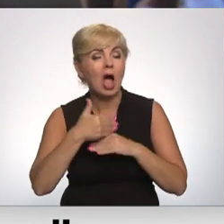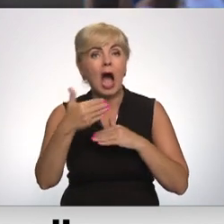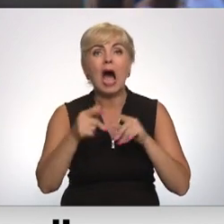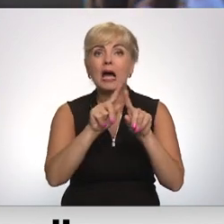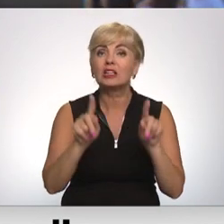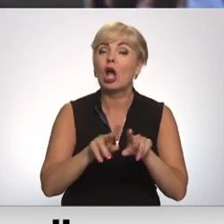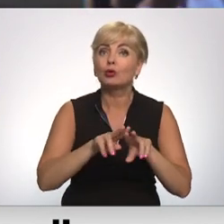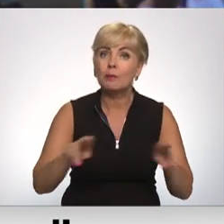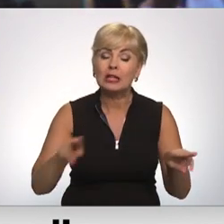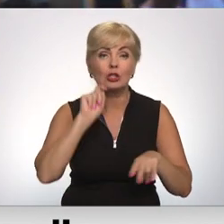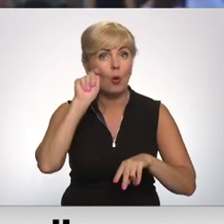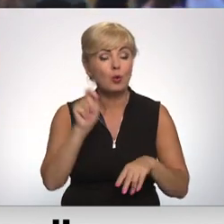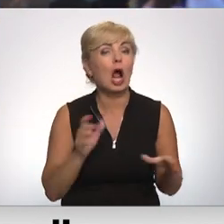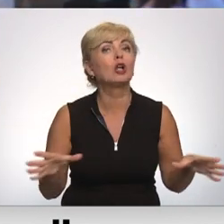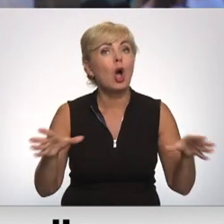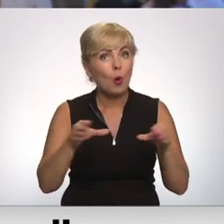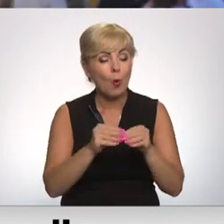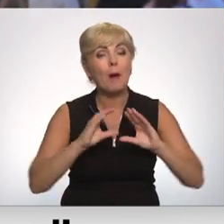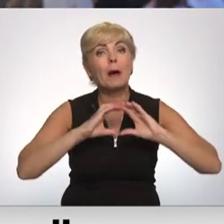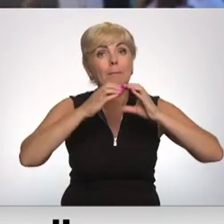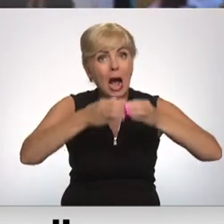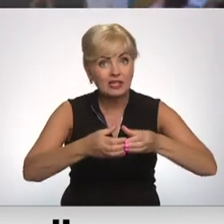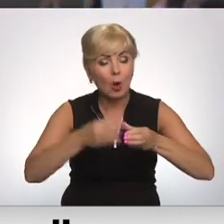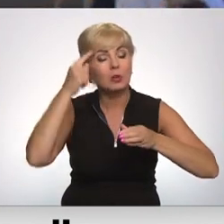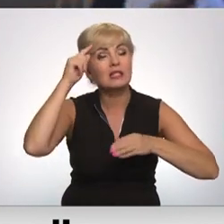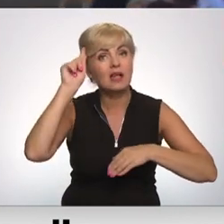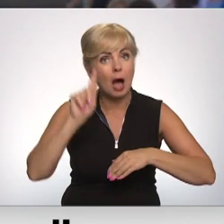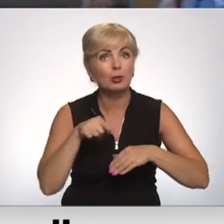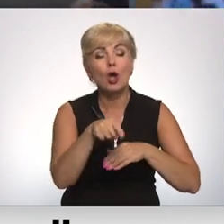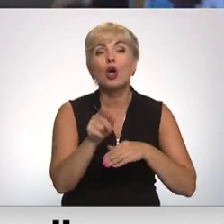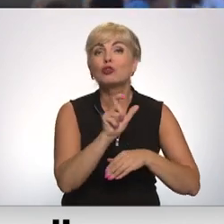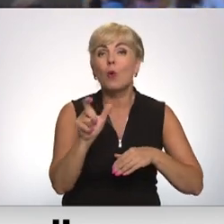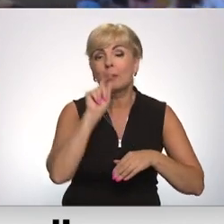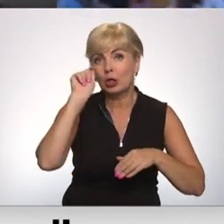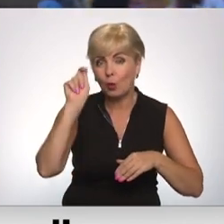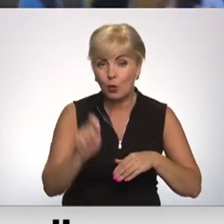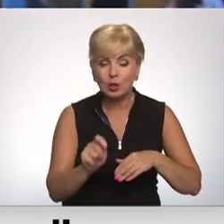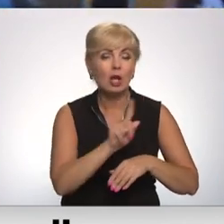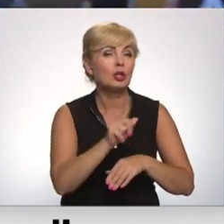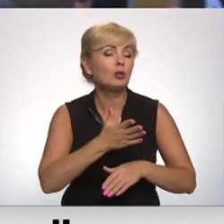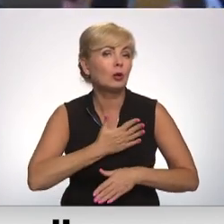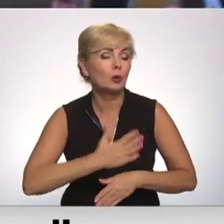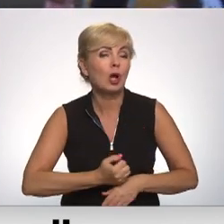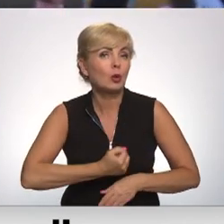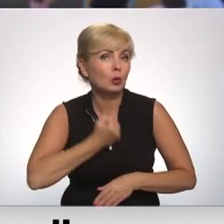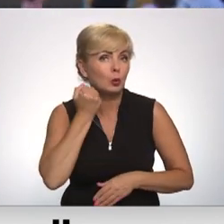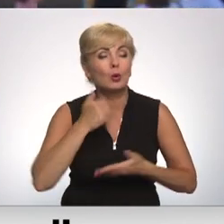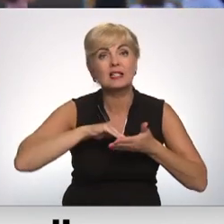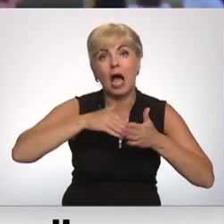ministri. Ar Ukrainu kopā ir pasauli, kas saprot, ka šobrīd Ukraina ir ļoti grūtos apstākļos.